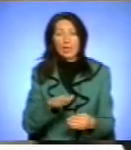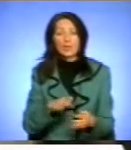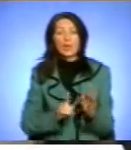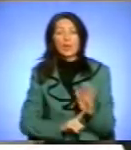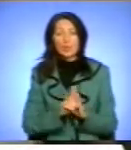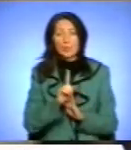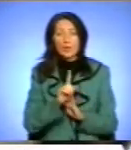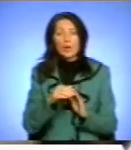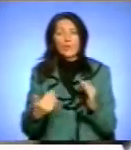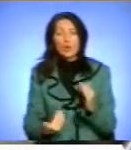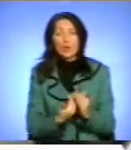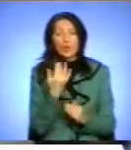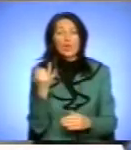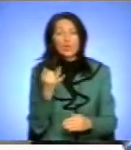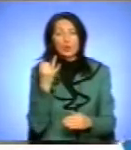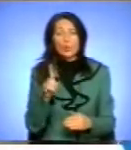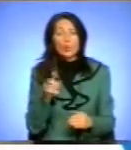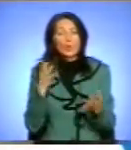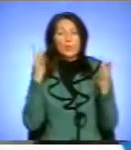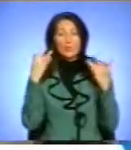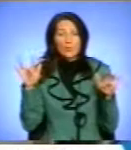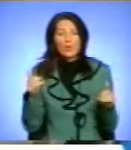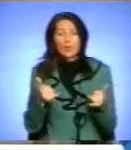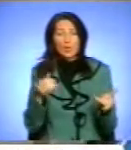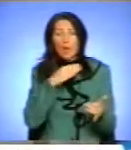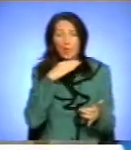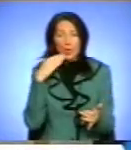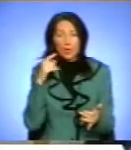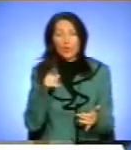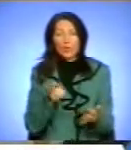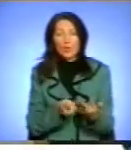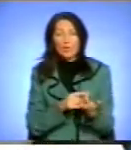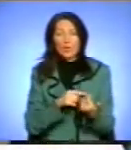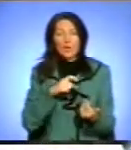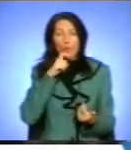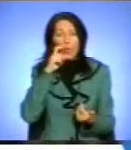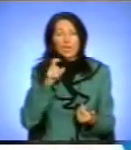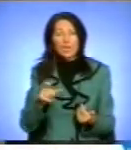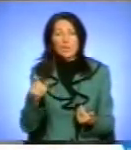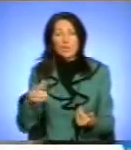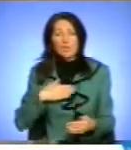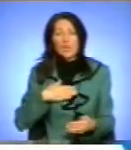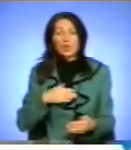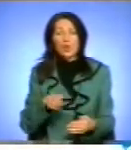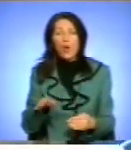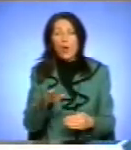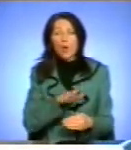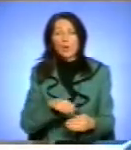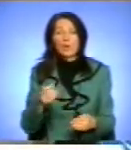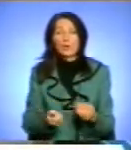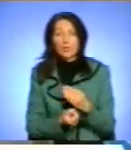розпочав нову історію, бо несподівано для багатьох, і в тому числі українців нашого краю, постала